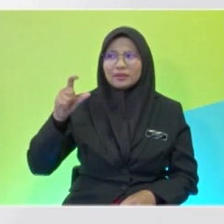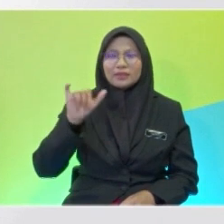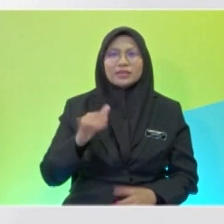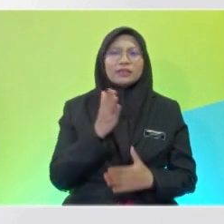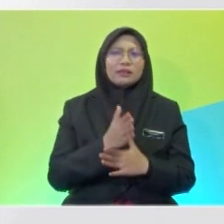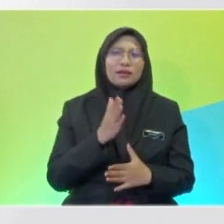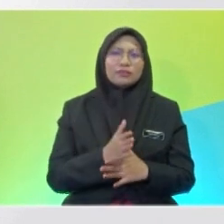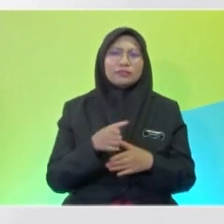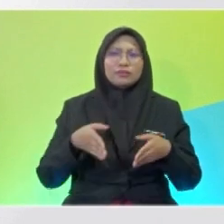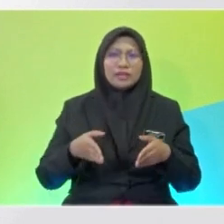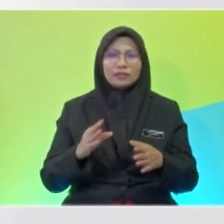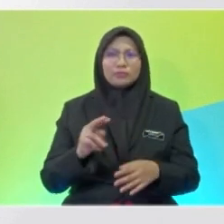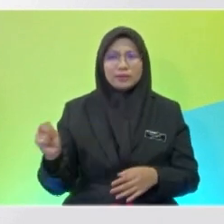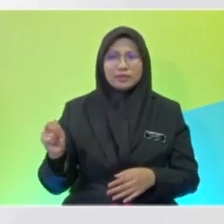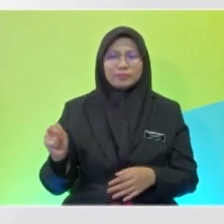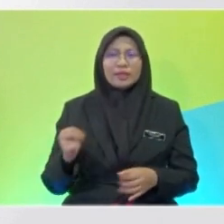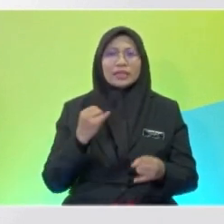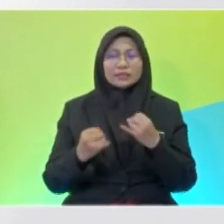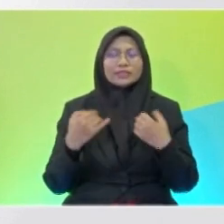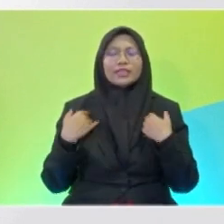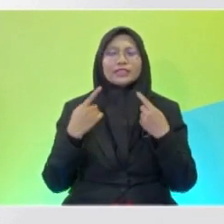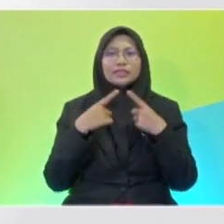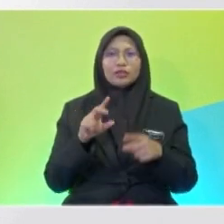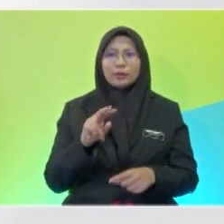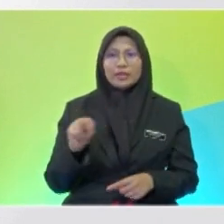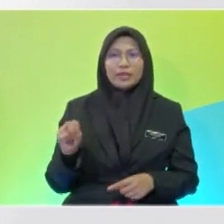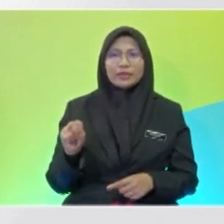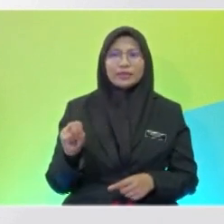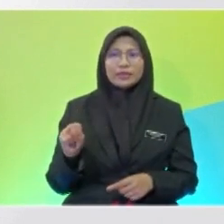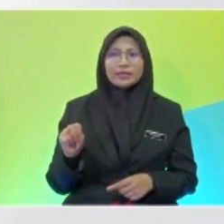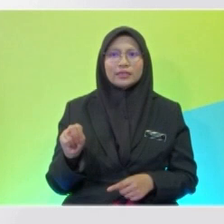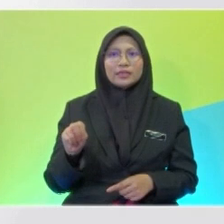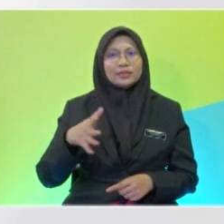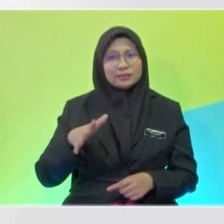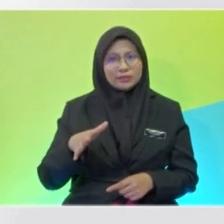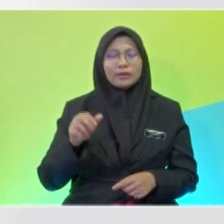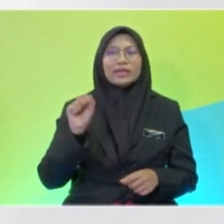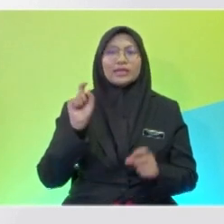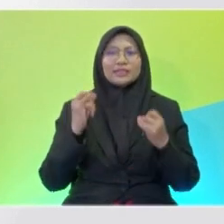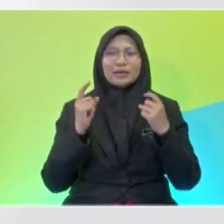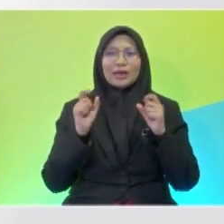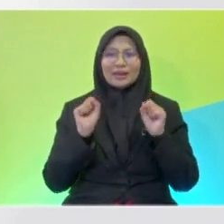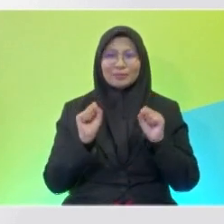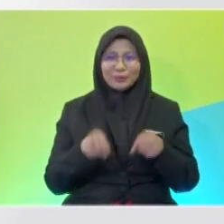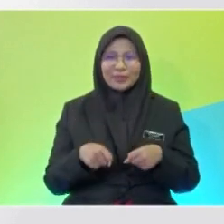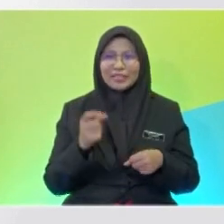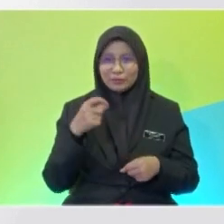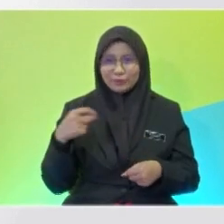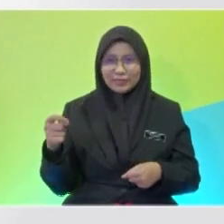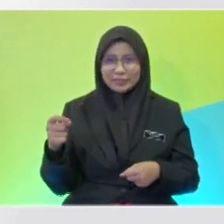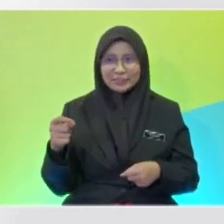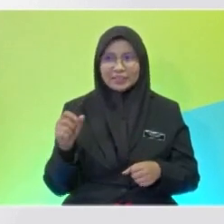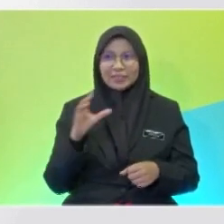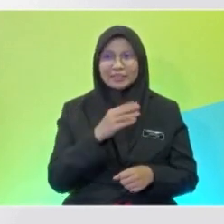calon daripada gambaran grafik tersebut juga boleh diterima mengikut kesesuaian ya jadi calon yang menjawab